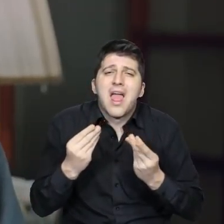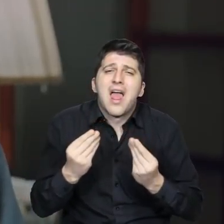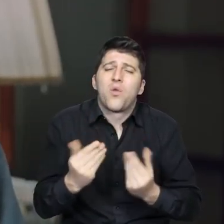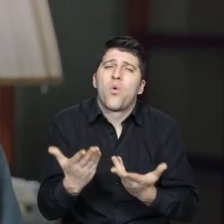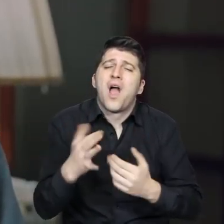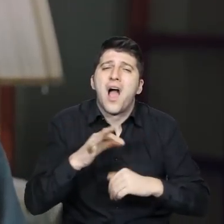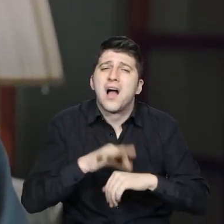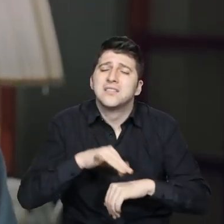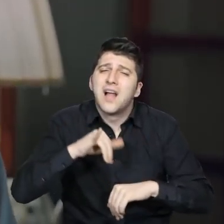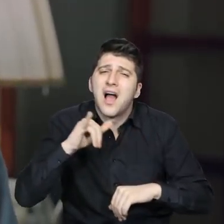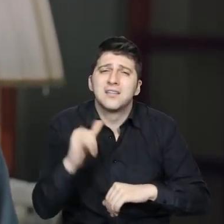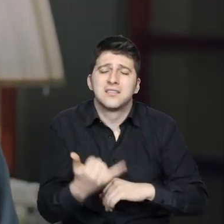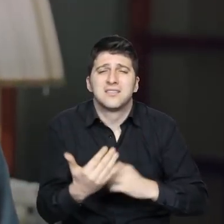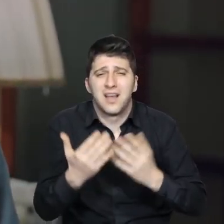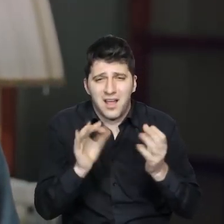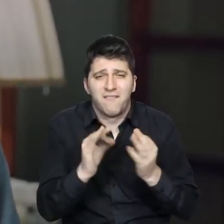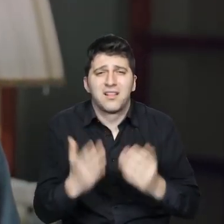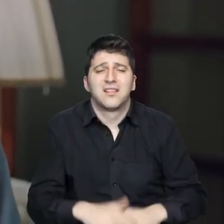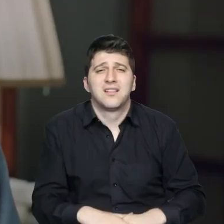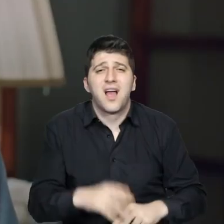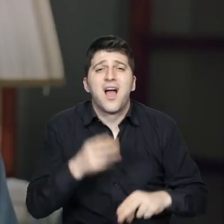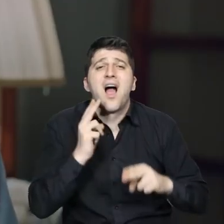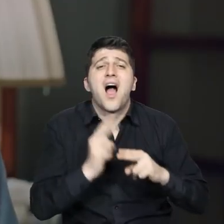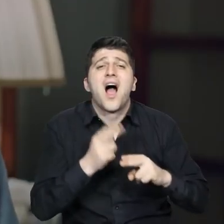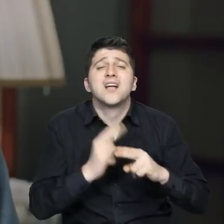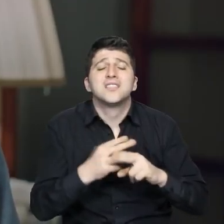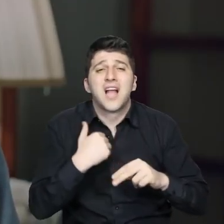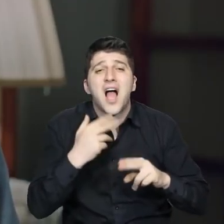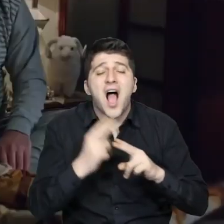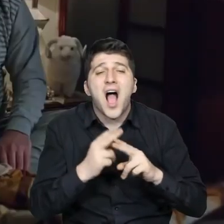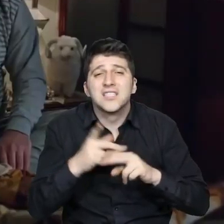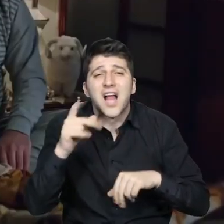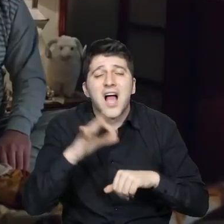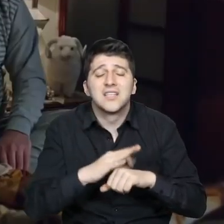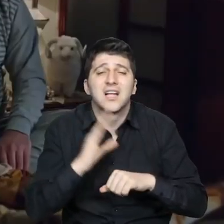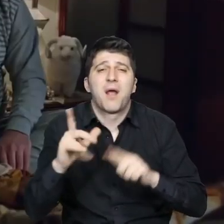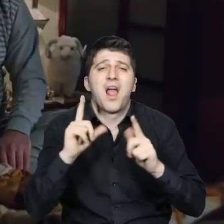ya. Evet. Acil acile gitmemiz lazım.